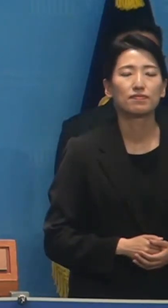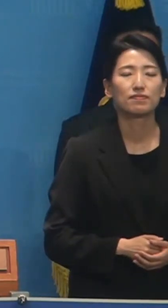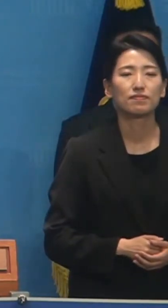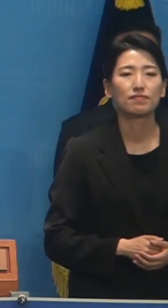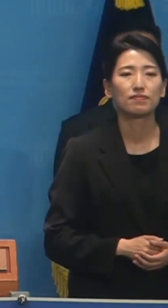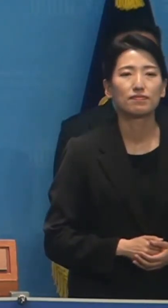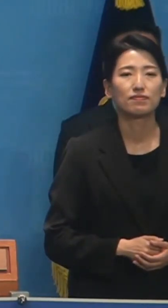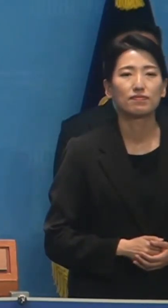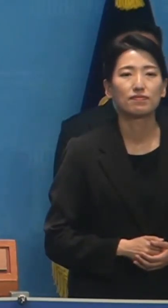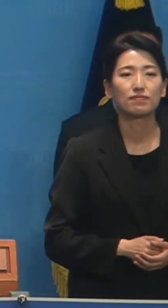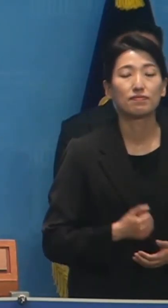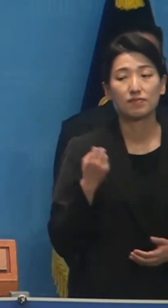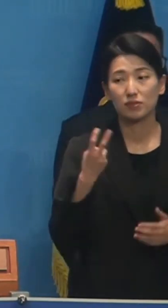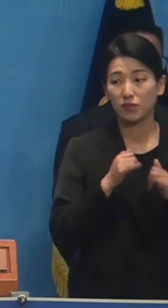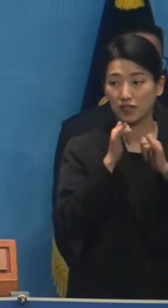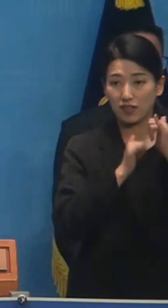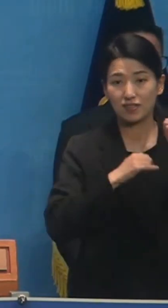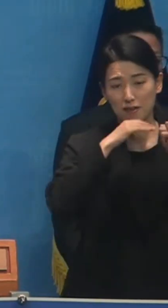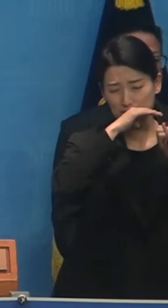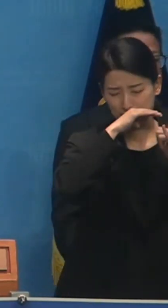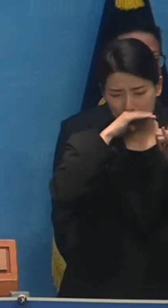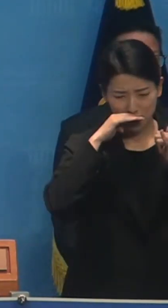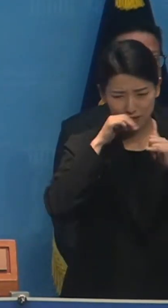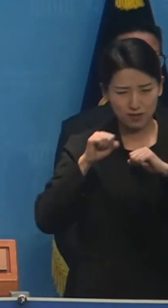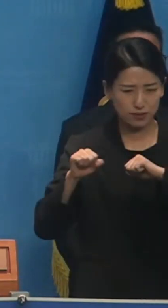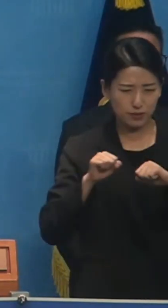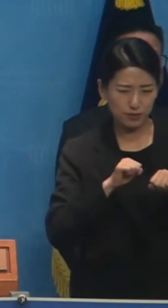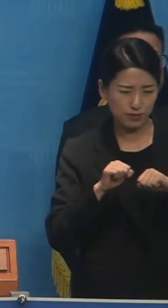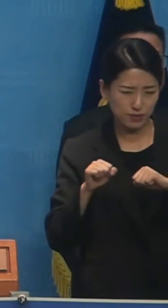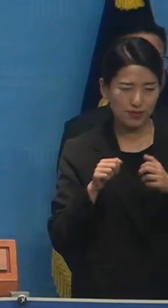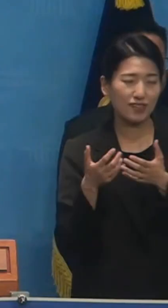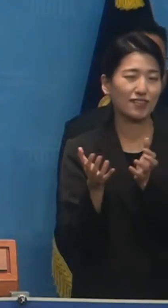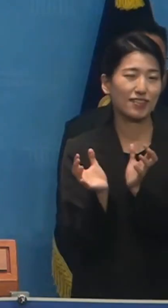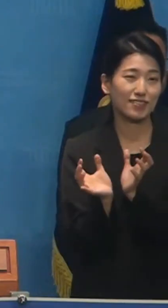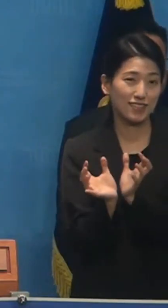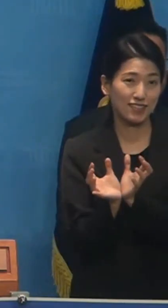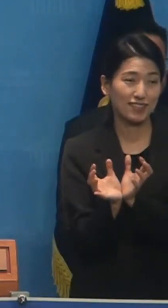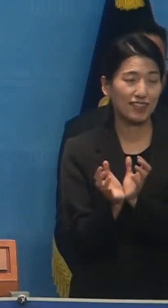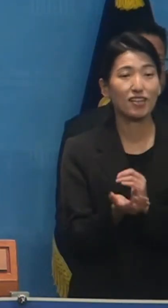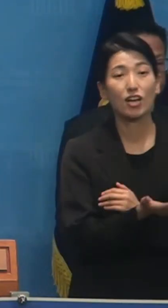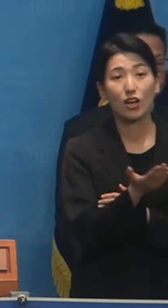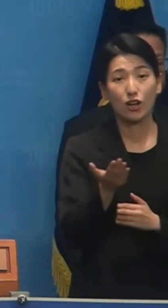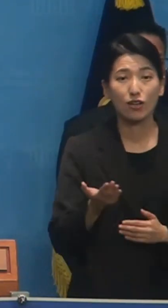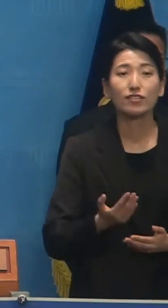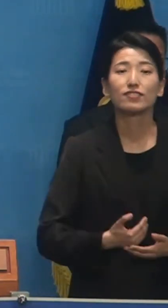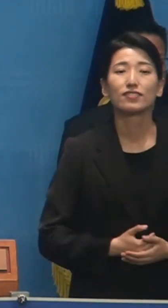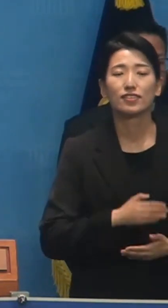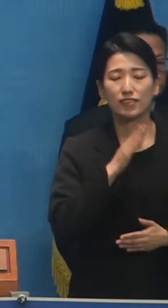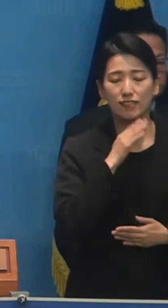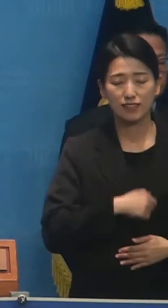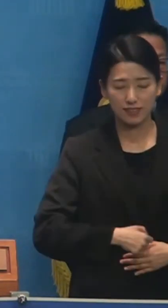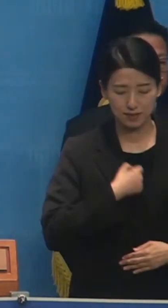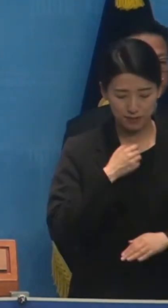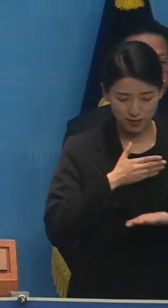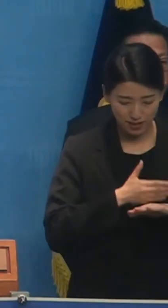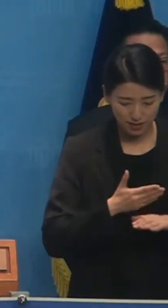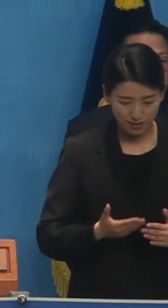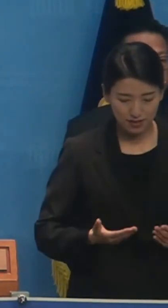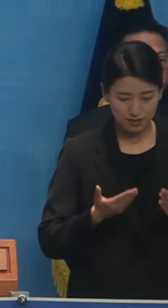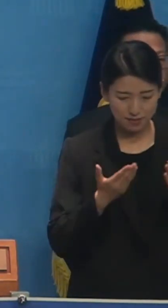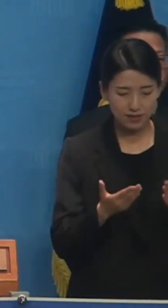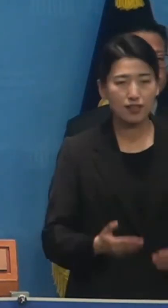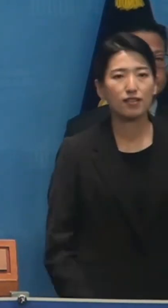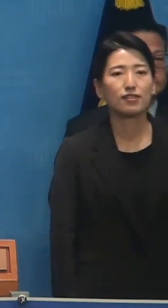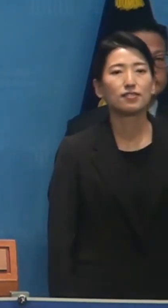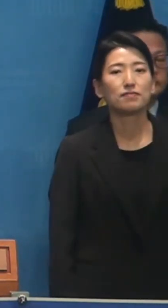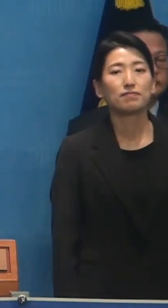모든 역사를 바로 세우기를 영원하시는 분들께 진심으로 감사드리고